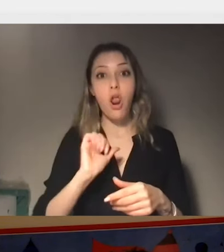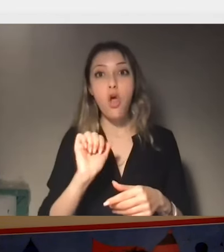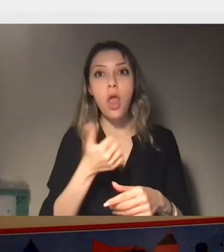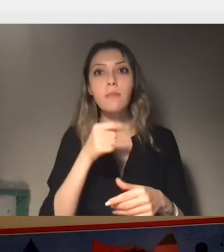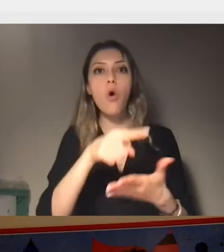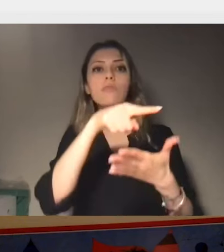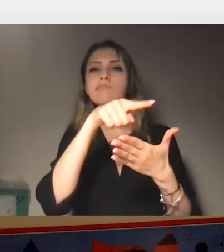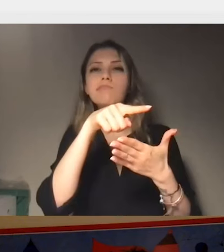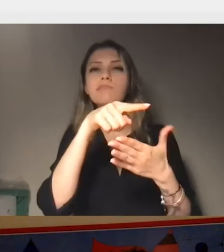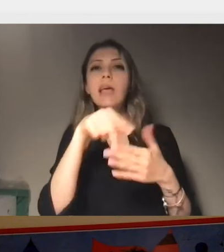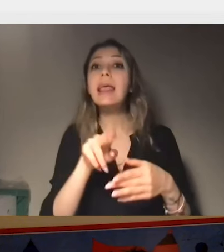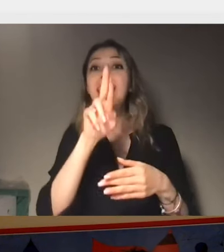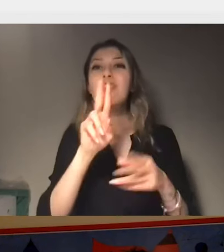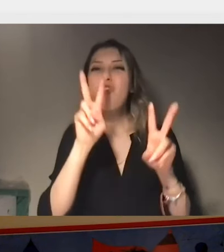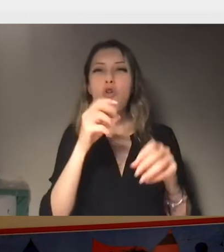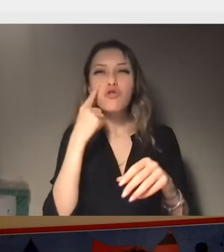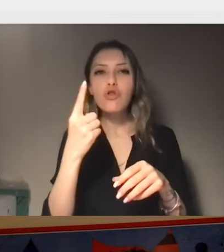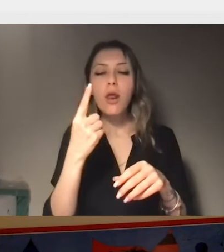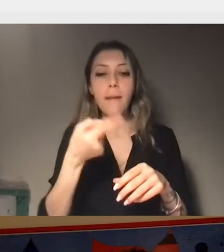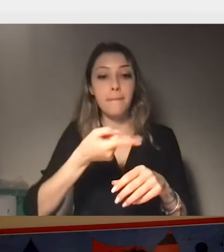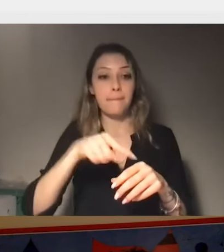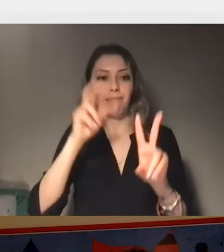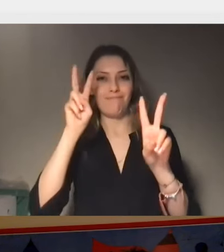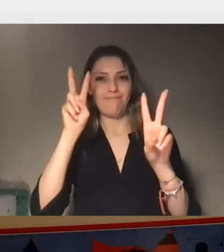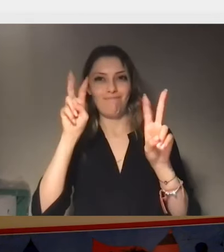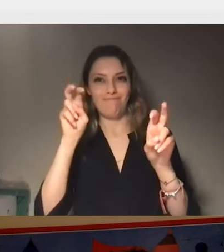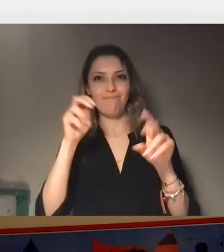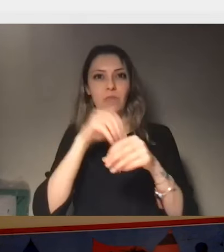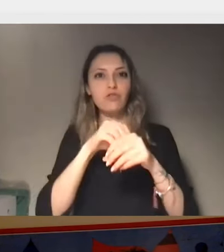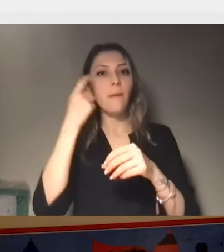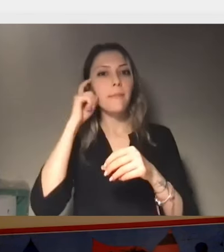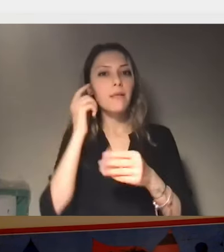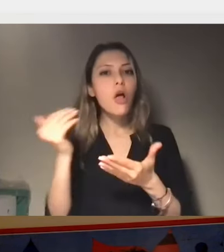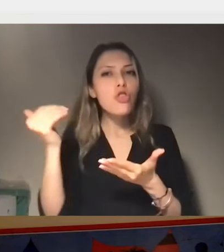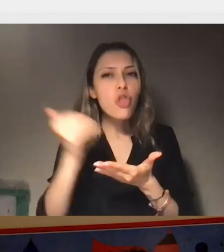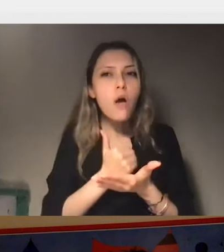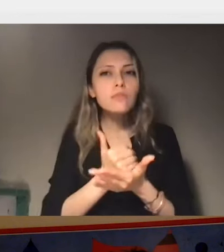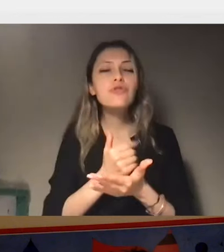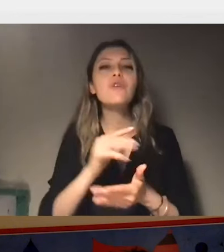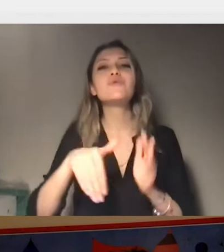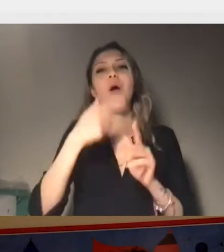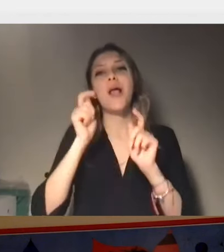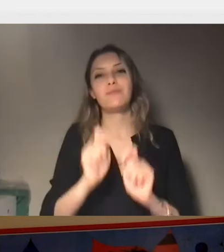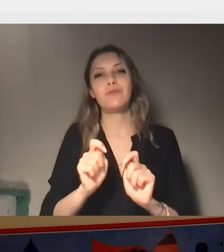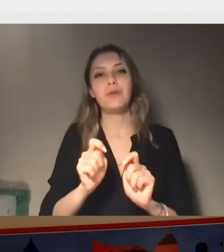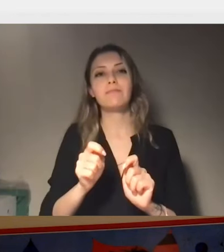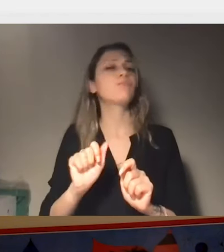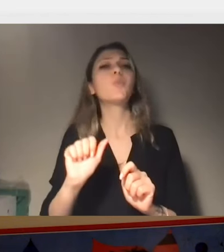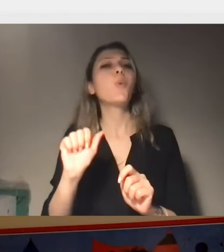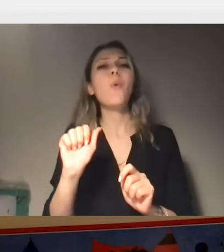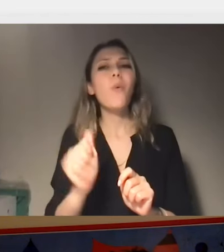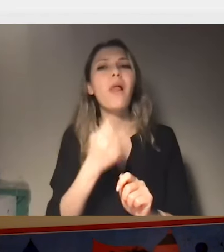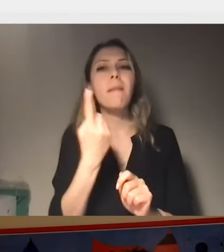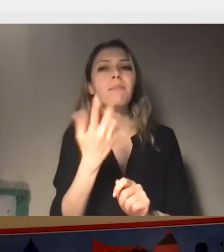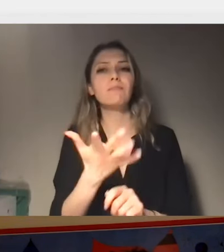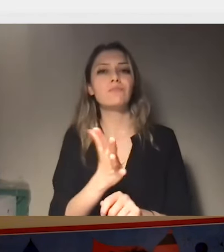bilgimizi toplayacağız ve yapacağız. Biraz buradaki belki en önemli şeylerden bir tanesi